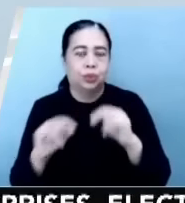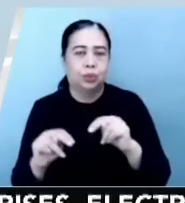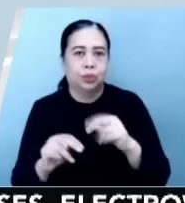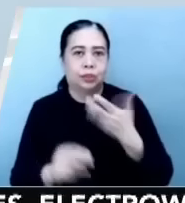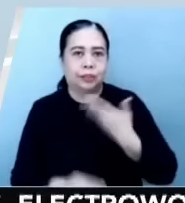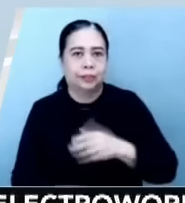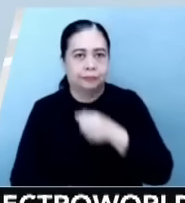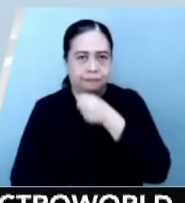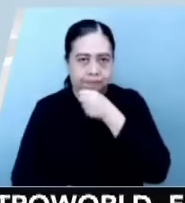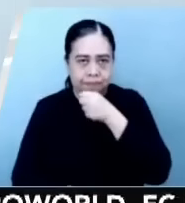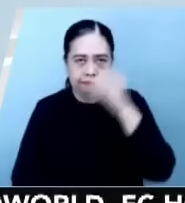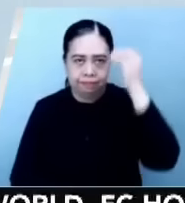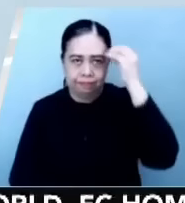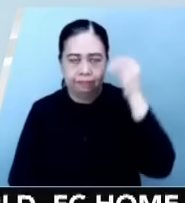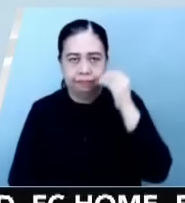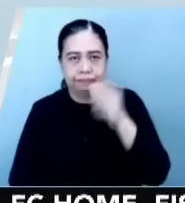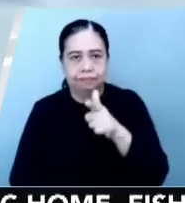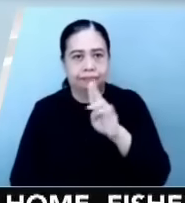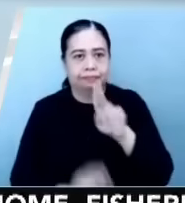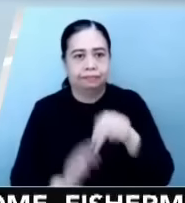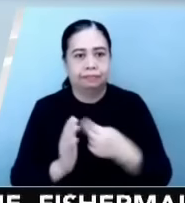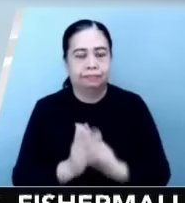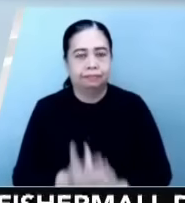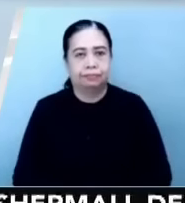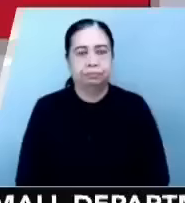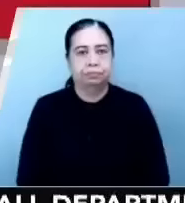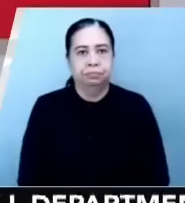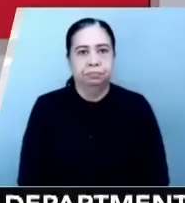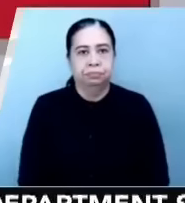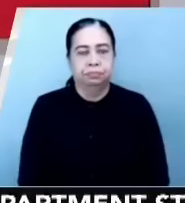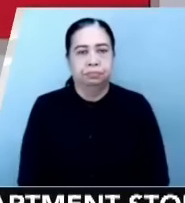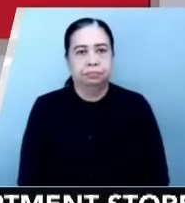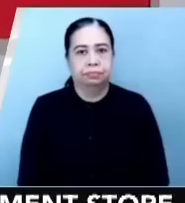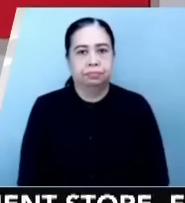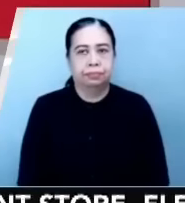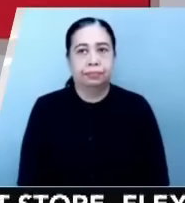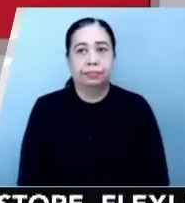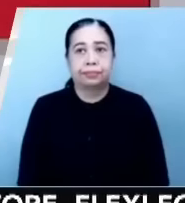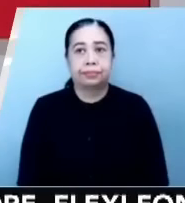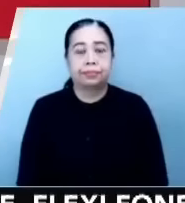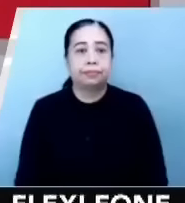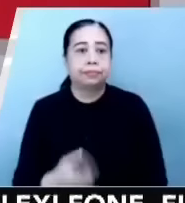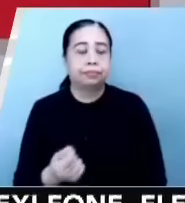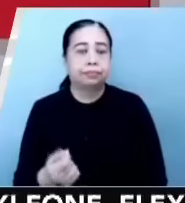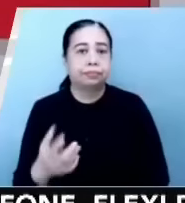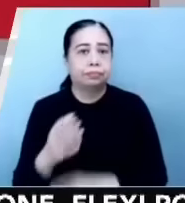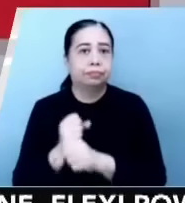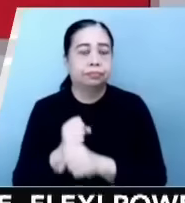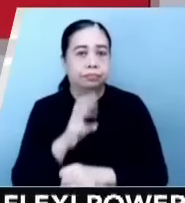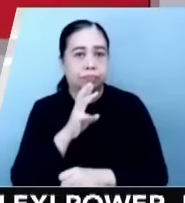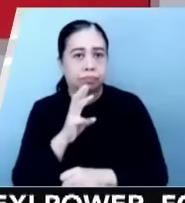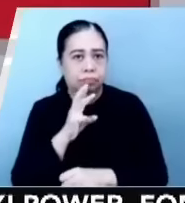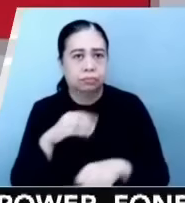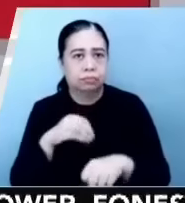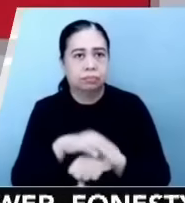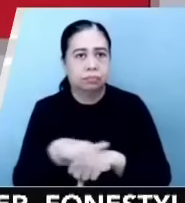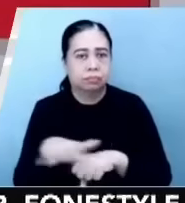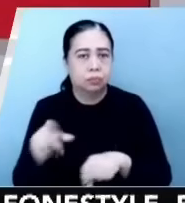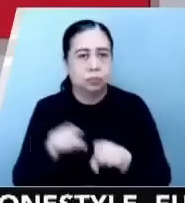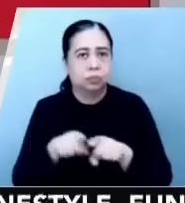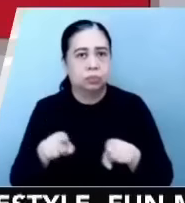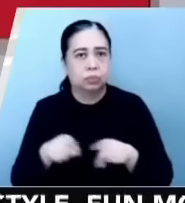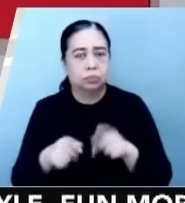Oida, Nakatutok, 24 oras. Bukod sa mapagkukunan ng tubig, apektado rin ang mga